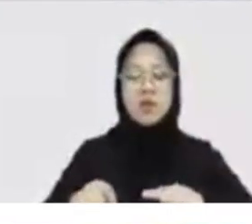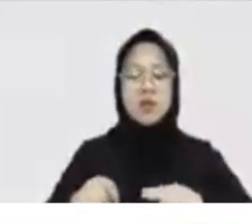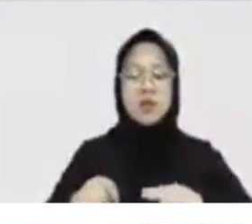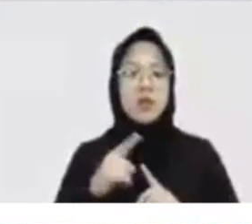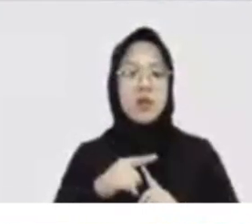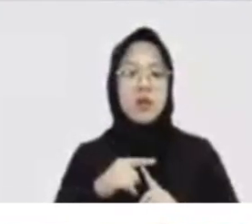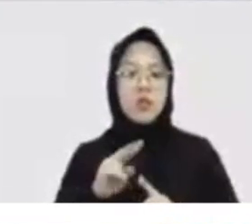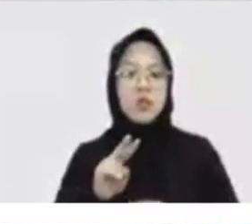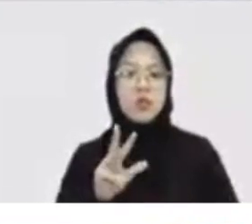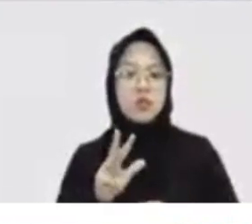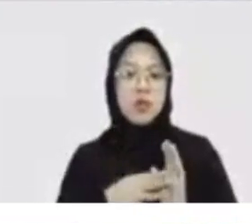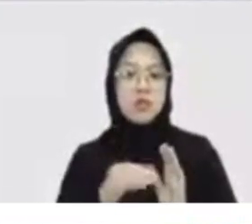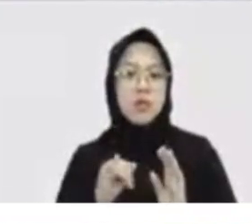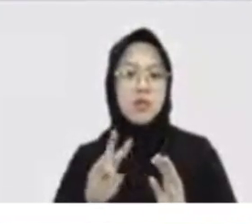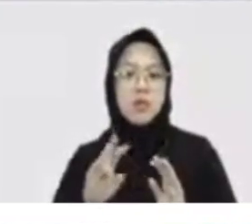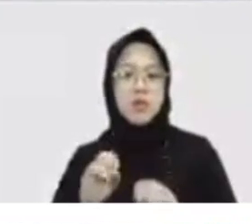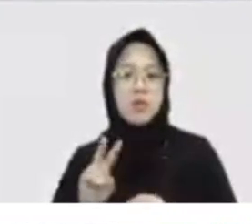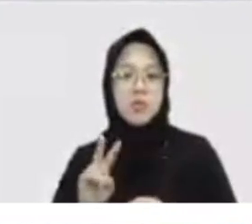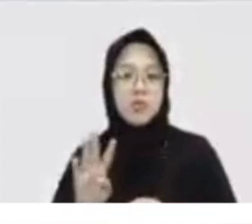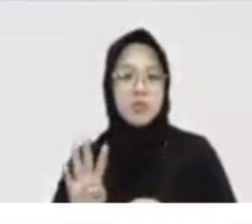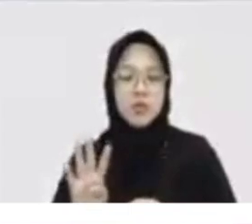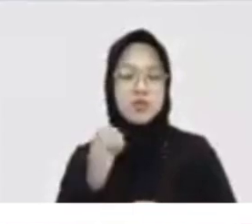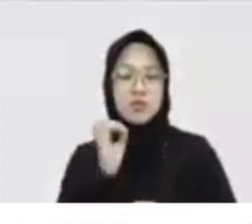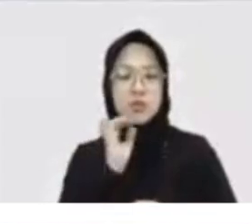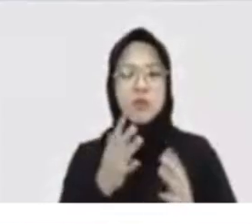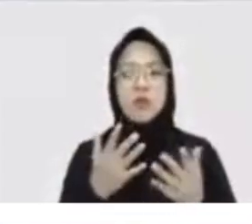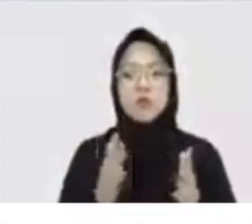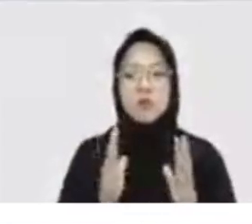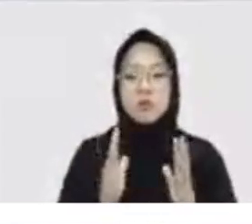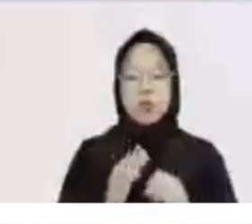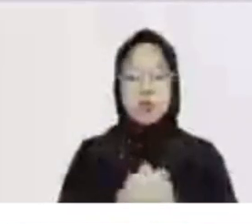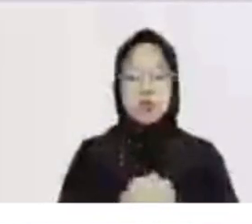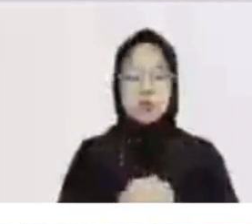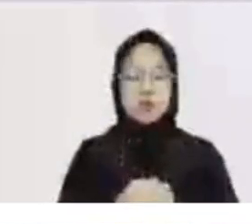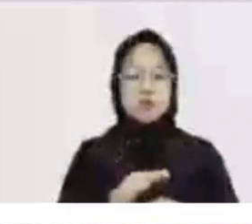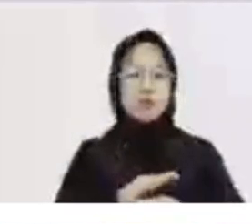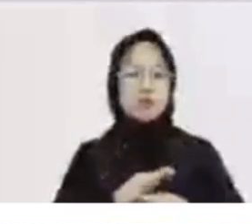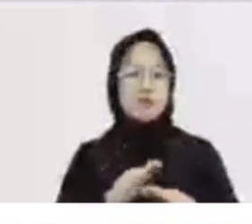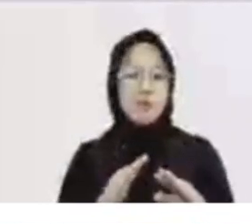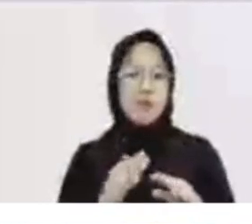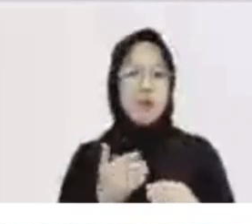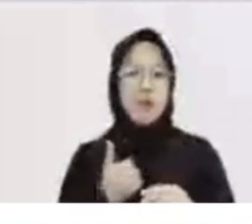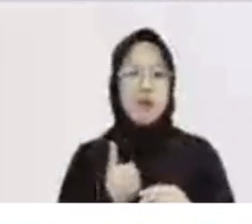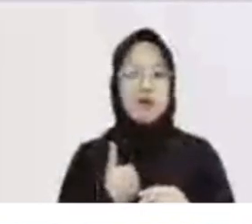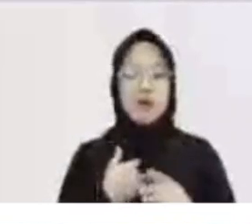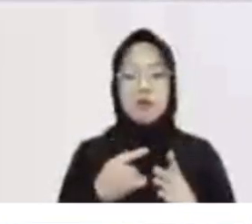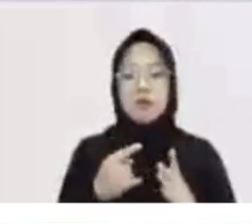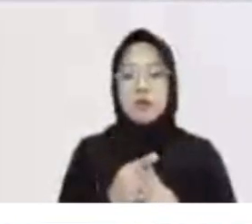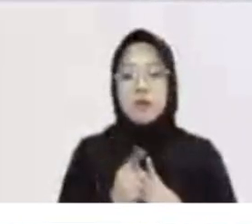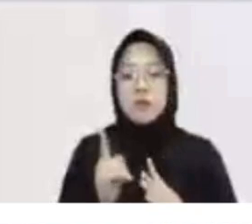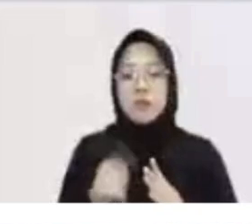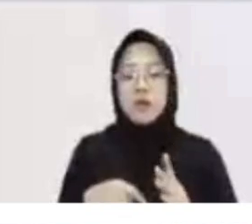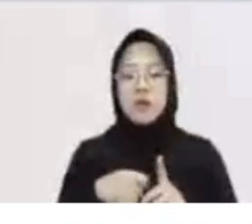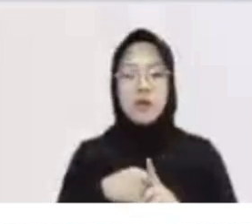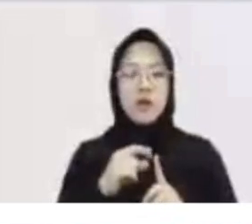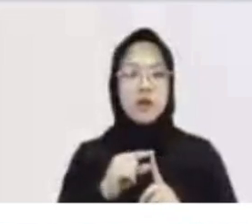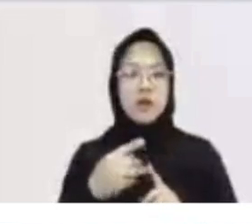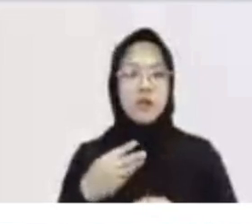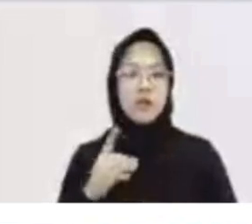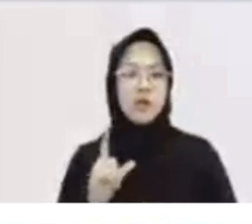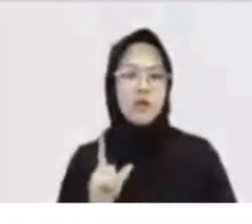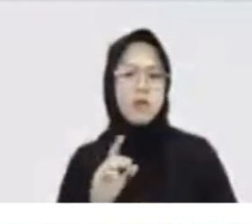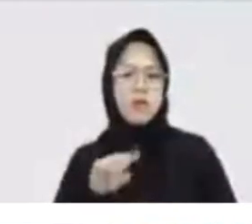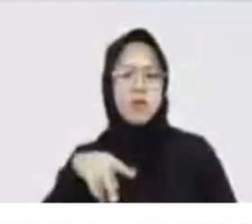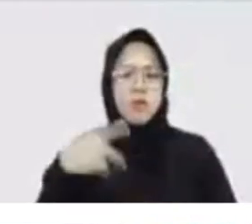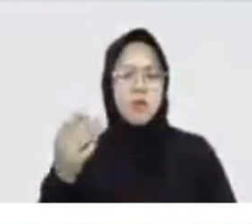Mei 2024 dan seterusnya dianggap diucapkan dengan demikian Dal Pemban terdapat pemilih yang menggunakan ktpl luar kota dimasukkan ke dalam daftar